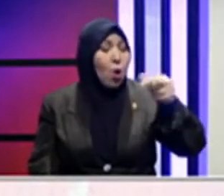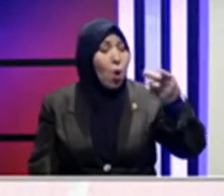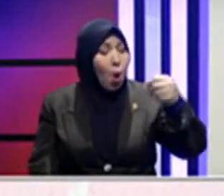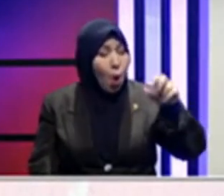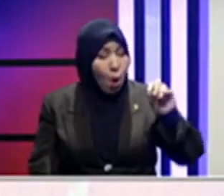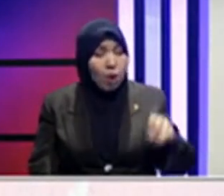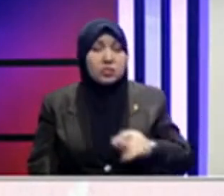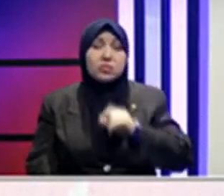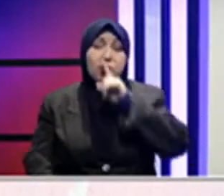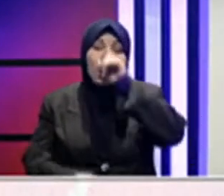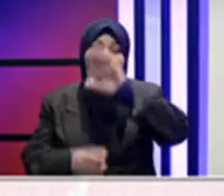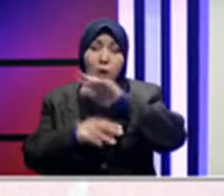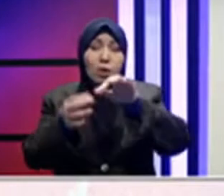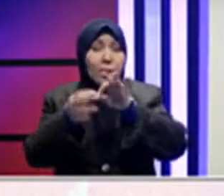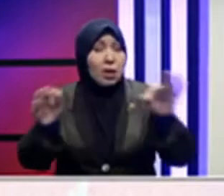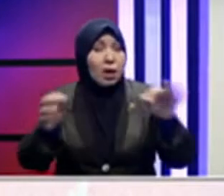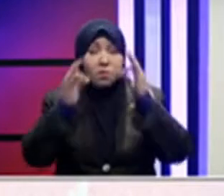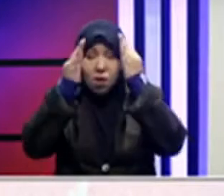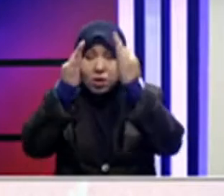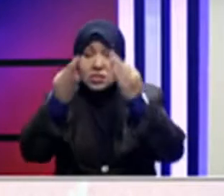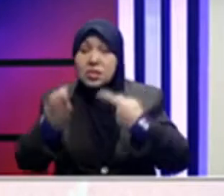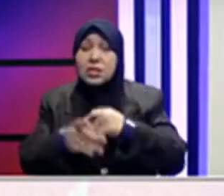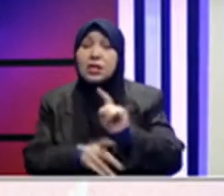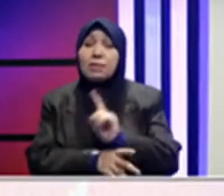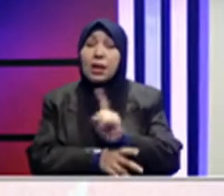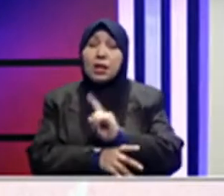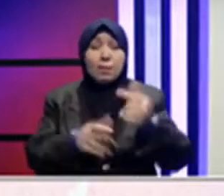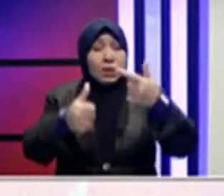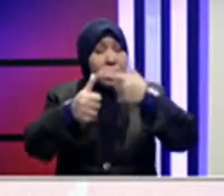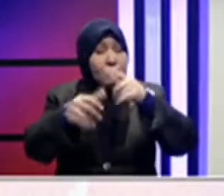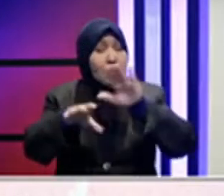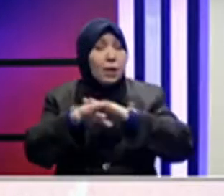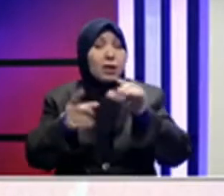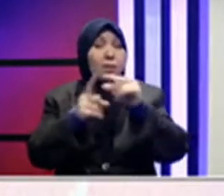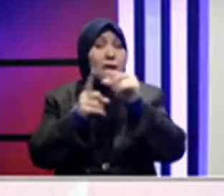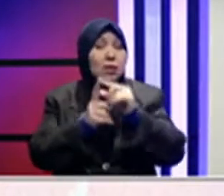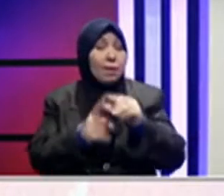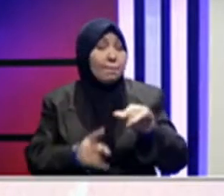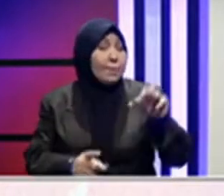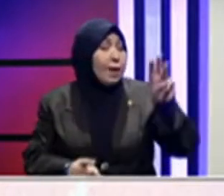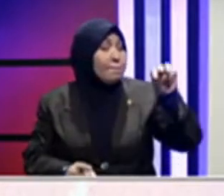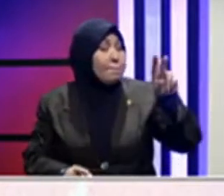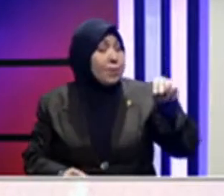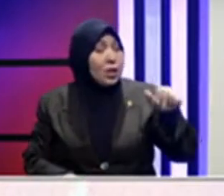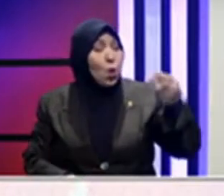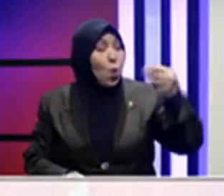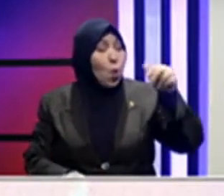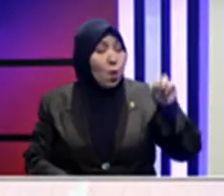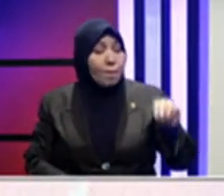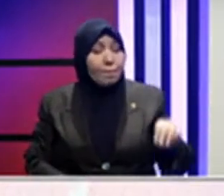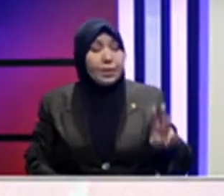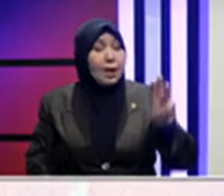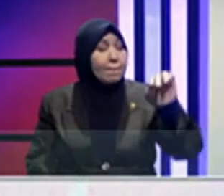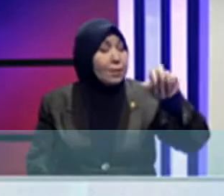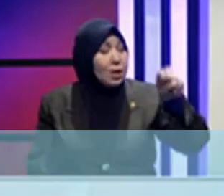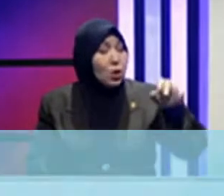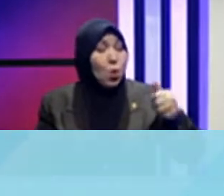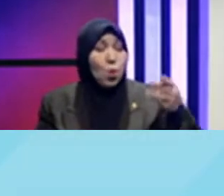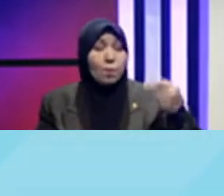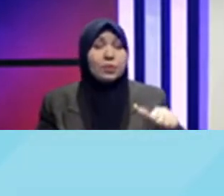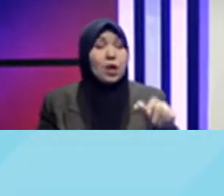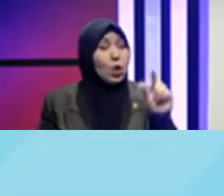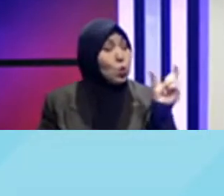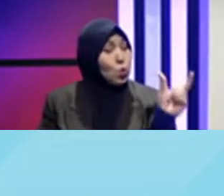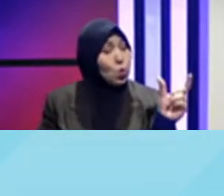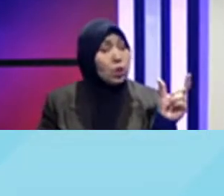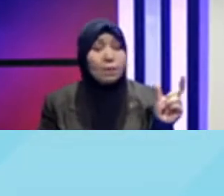khozim Dekat mana fokus kita ya itulah pertama pada kalimah minhum kalimah minhum yaitu nun mati